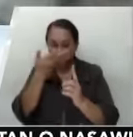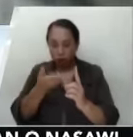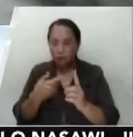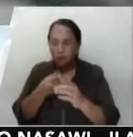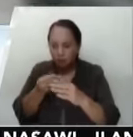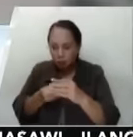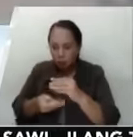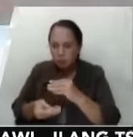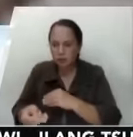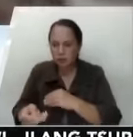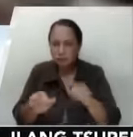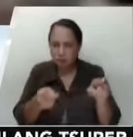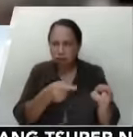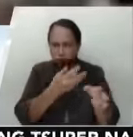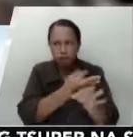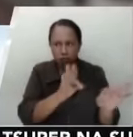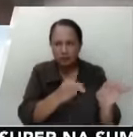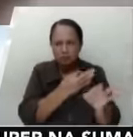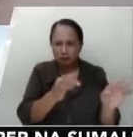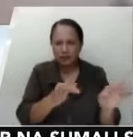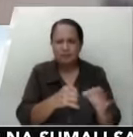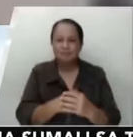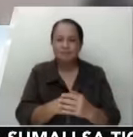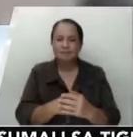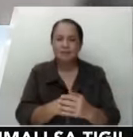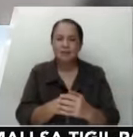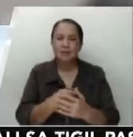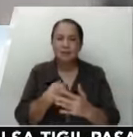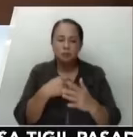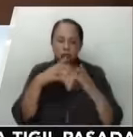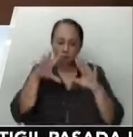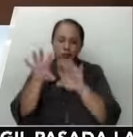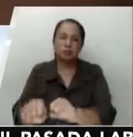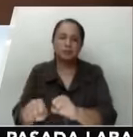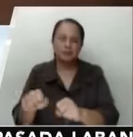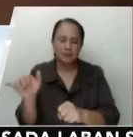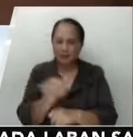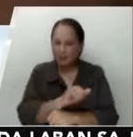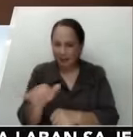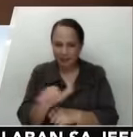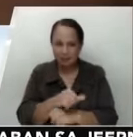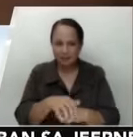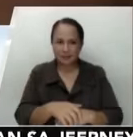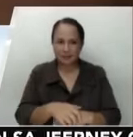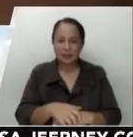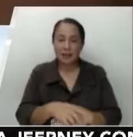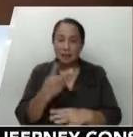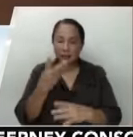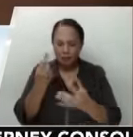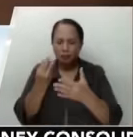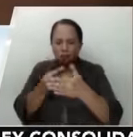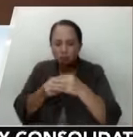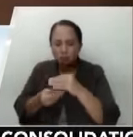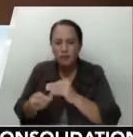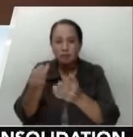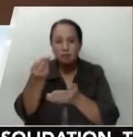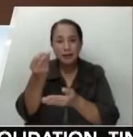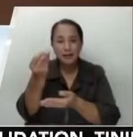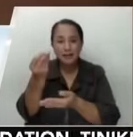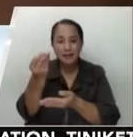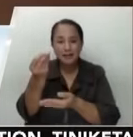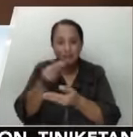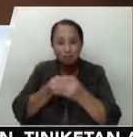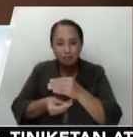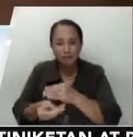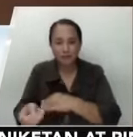at mabawi ang kanyang mga gamit. Dinakip din siya ng NCRPO. They bribe the police officers.